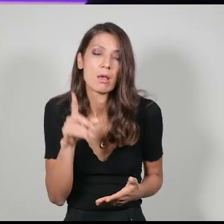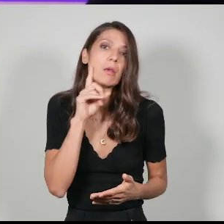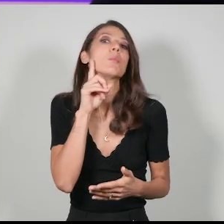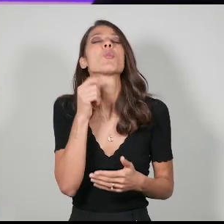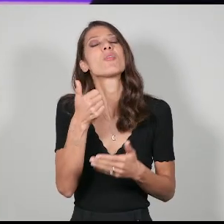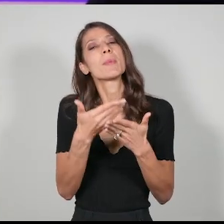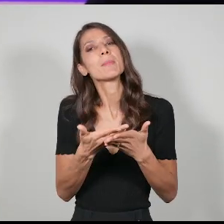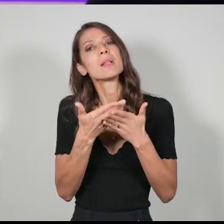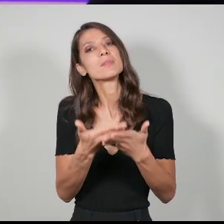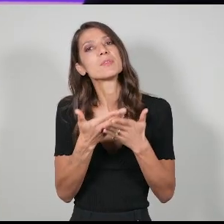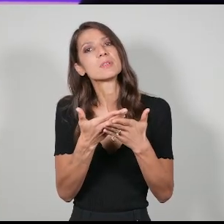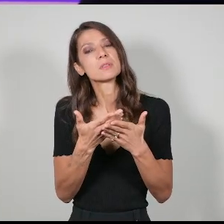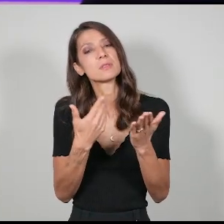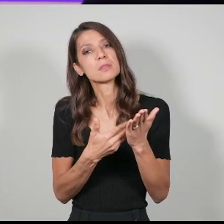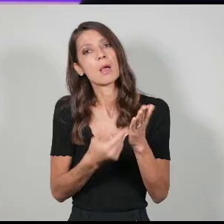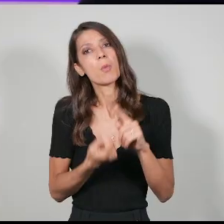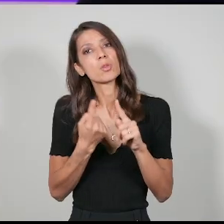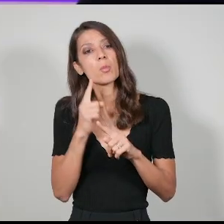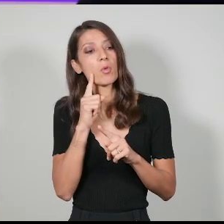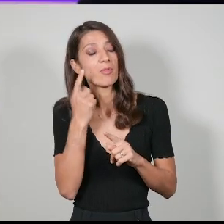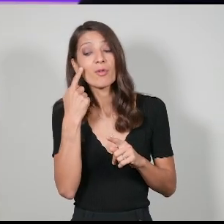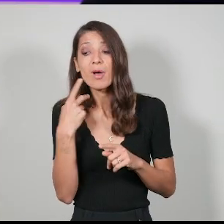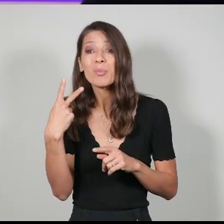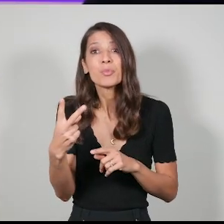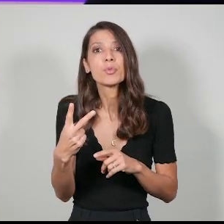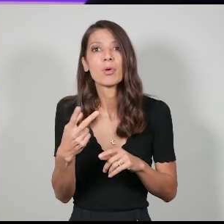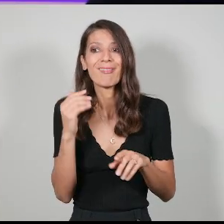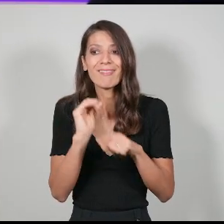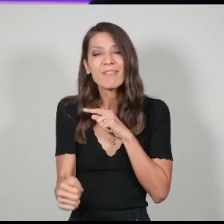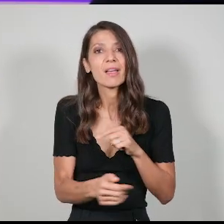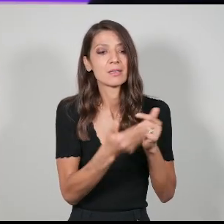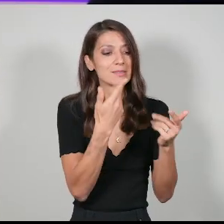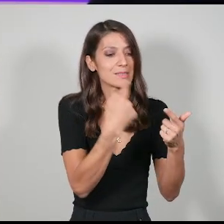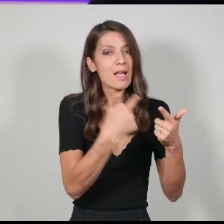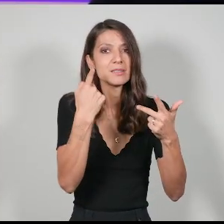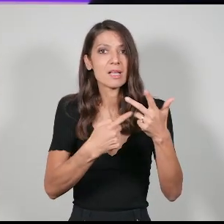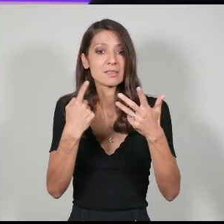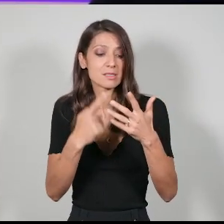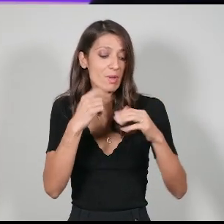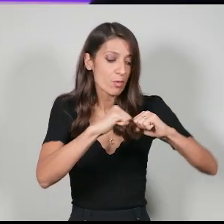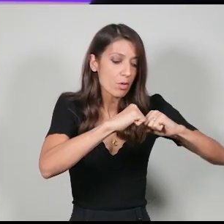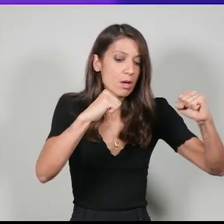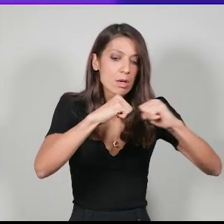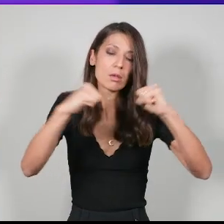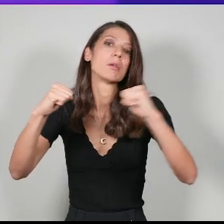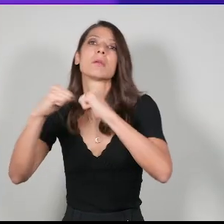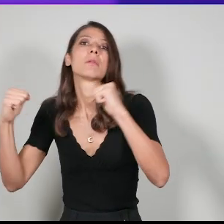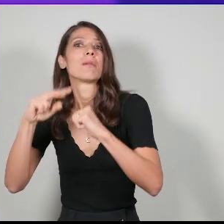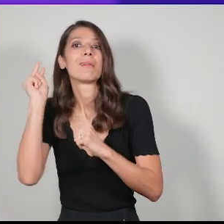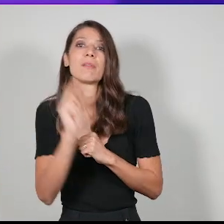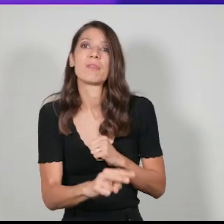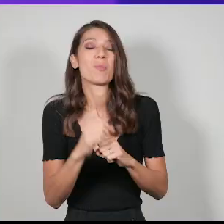que vous portez, c'est de regarder les différentes tâches, mais surtout de regarder dans ces tâches lesquelles sont